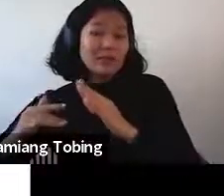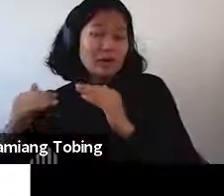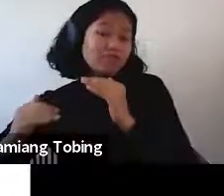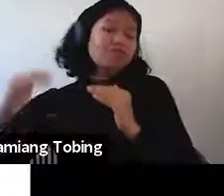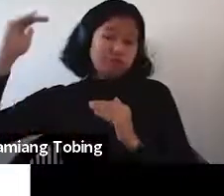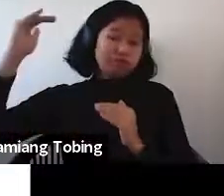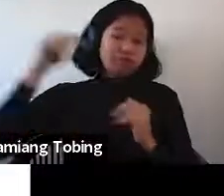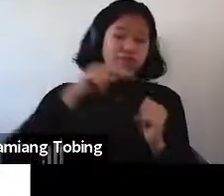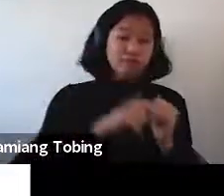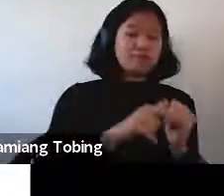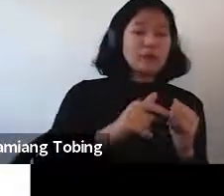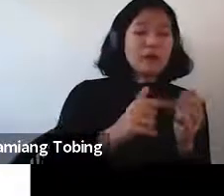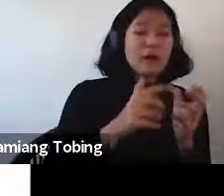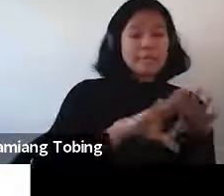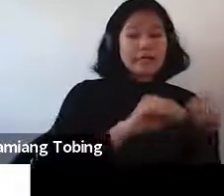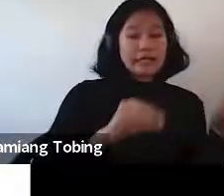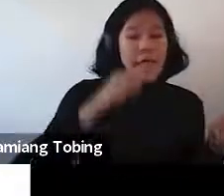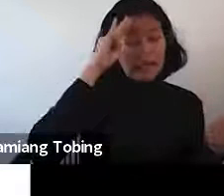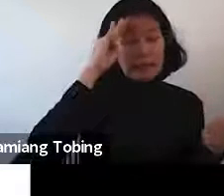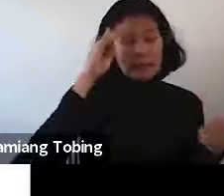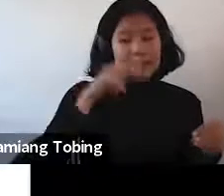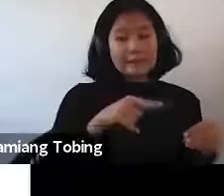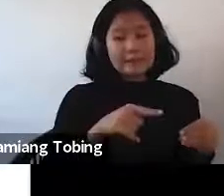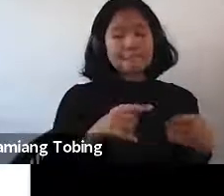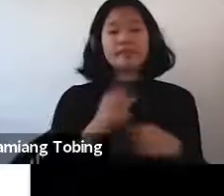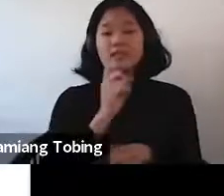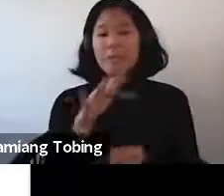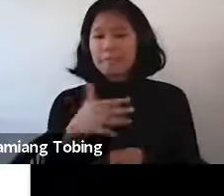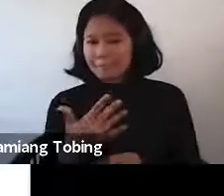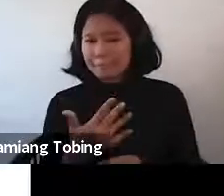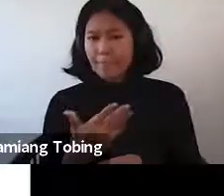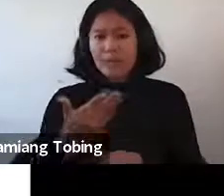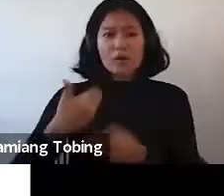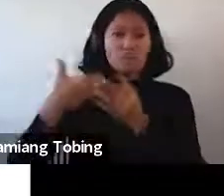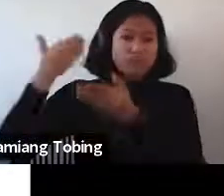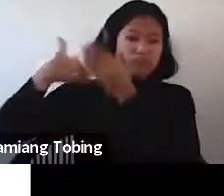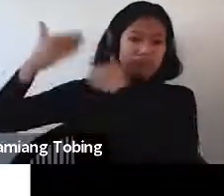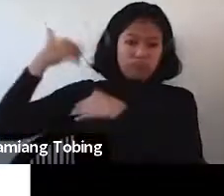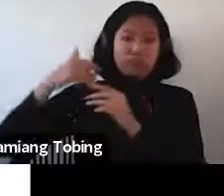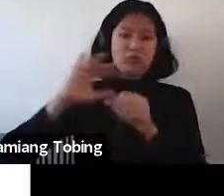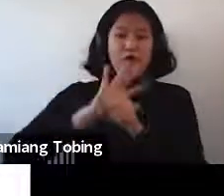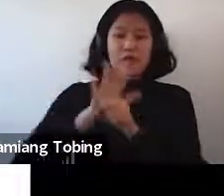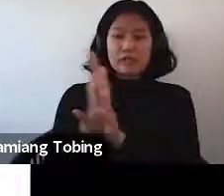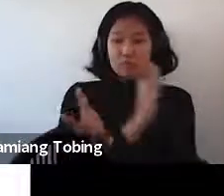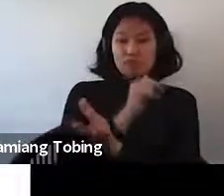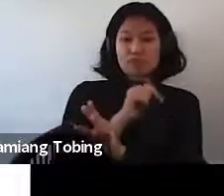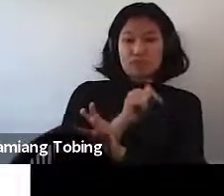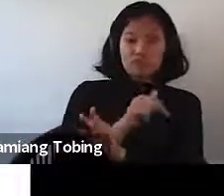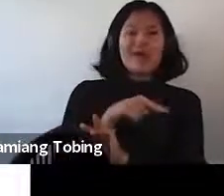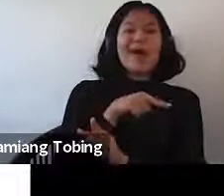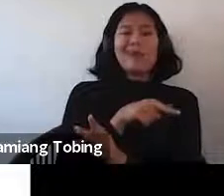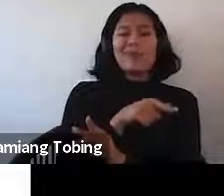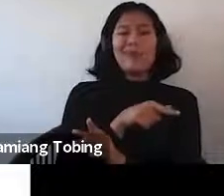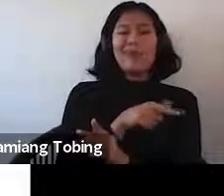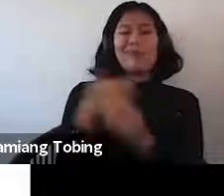dibandingkan dengan beban kerja perempuan. Karena apa? Ya dulu-dulunya sebelum COVID itu memang itulah yang